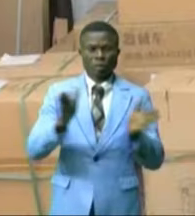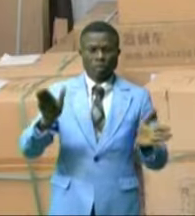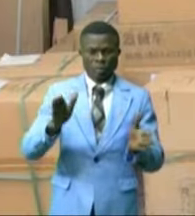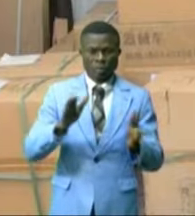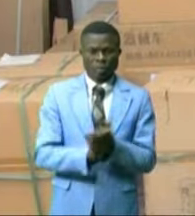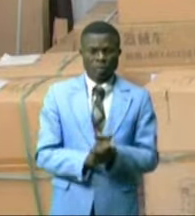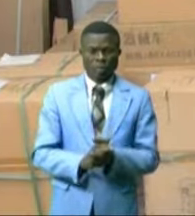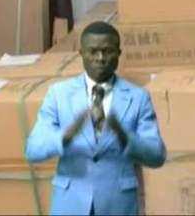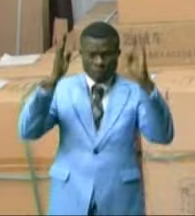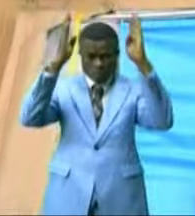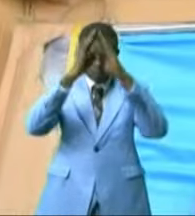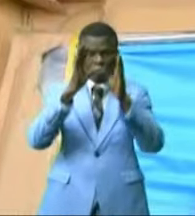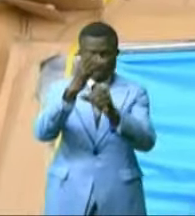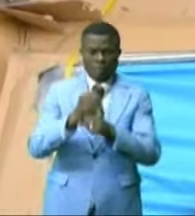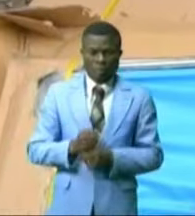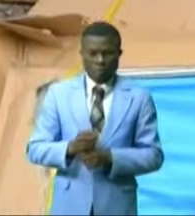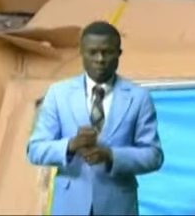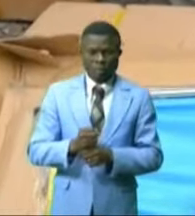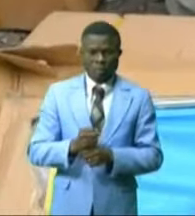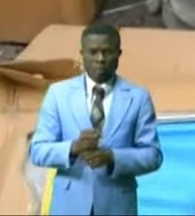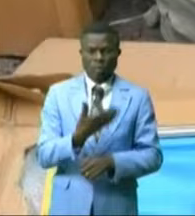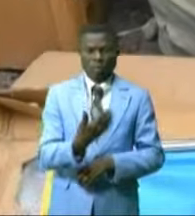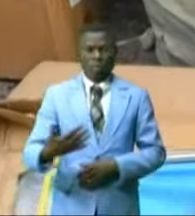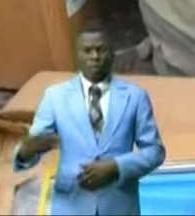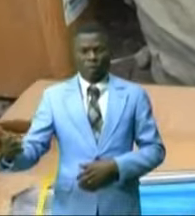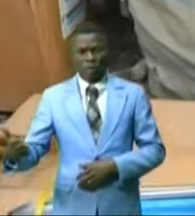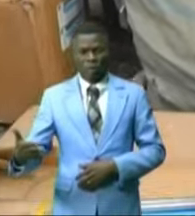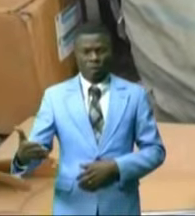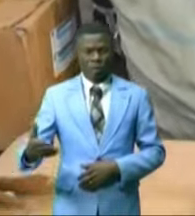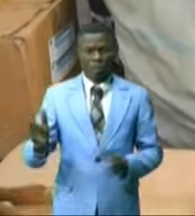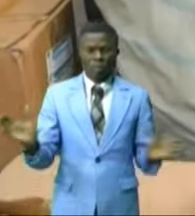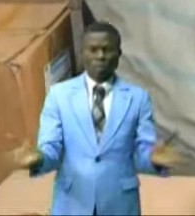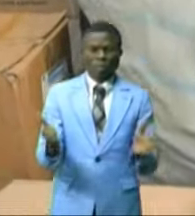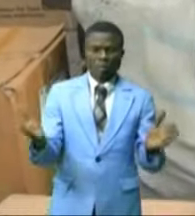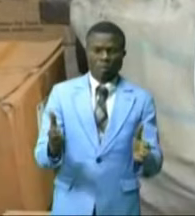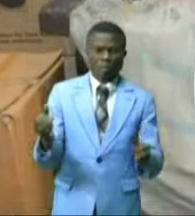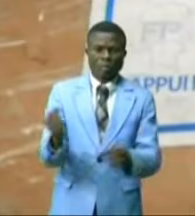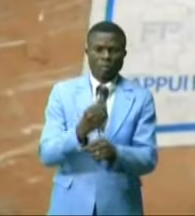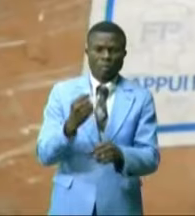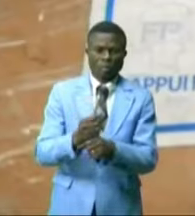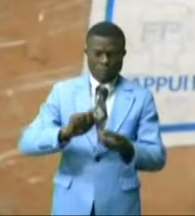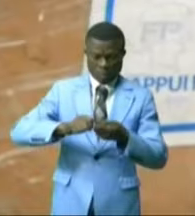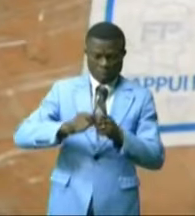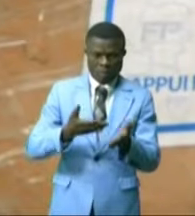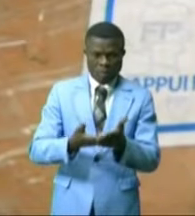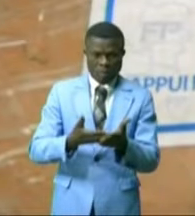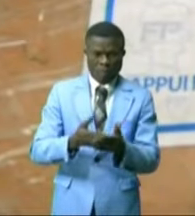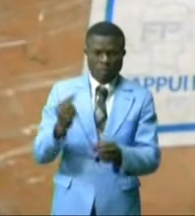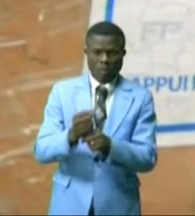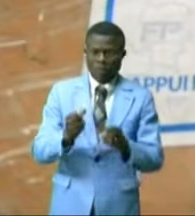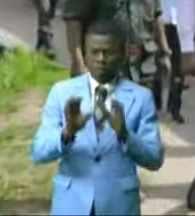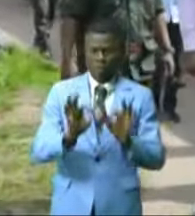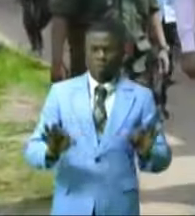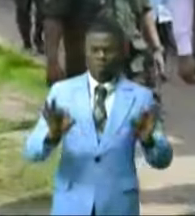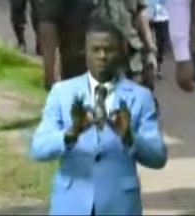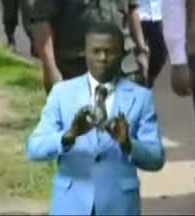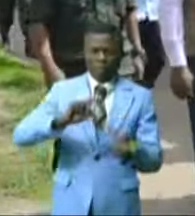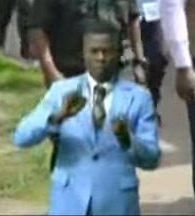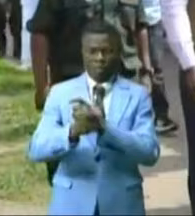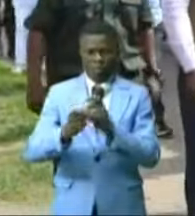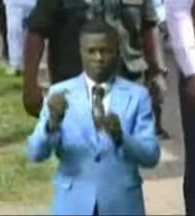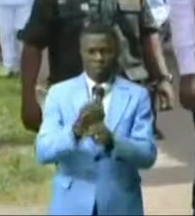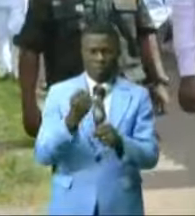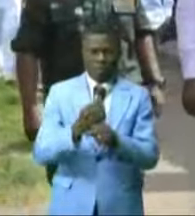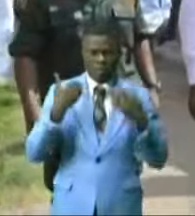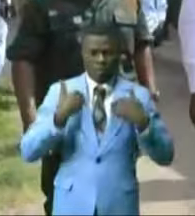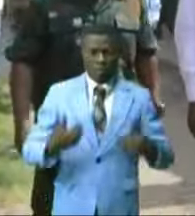référence sont bénéficiaires d'une dotation en matériel pour le renforcement de leur plateau technique. Acteur majeur dans cette amélioration de l'offre de